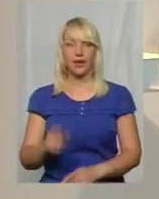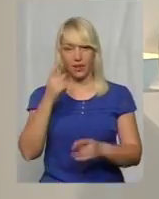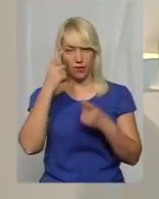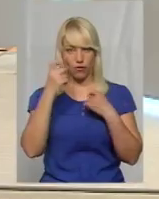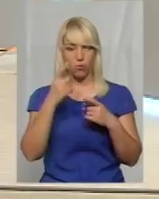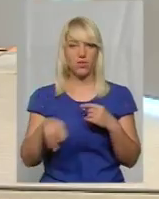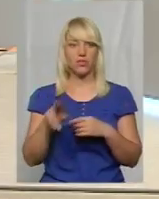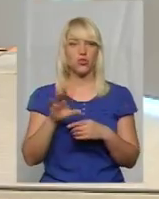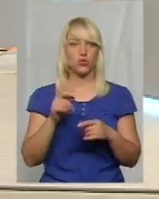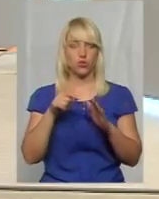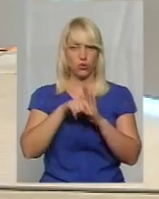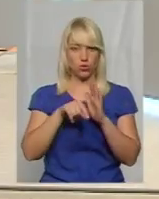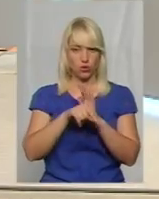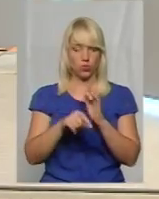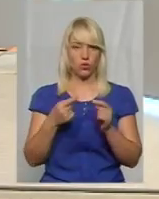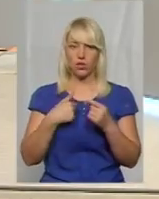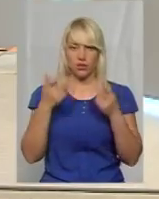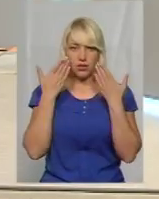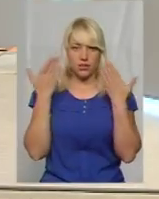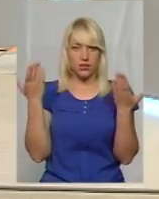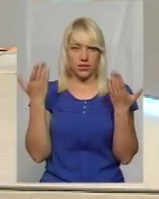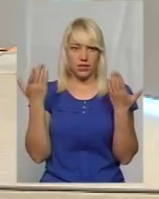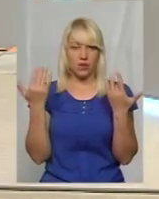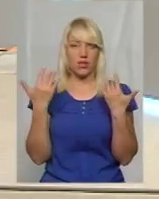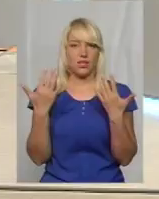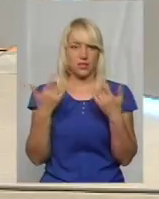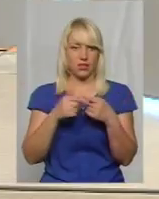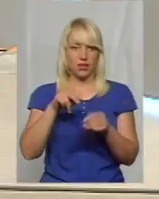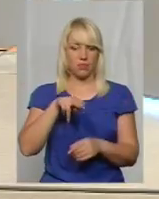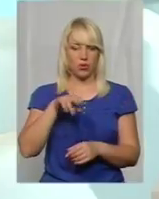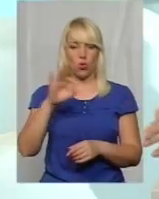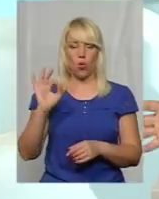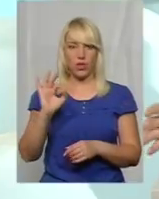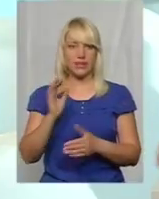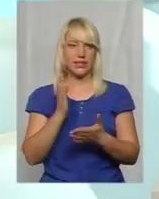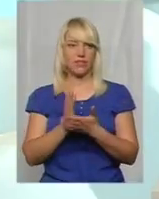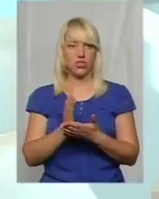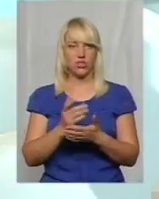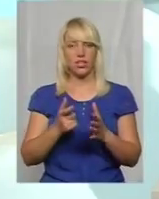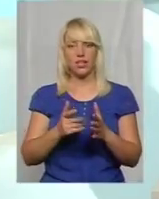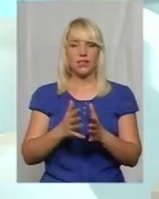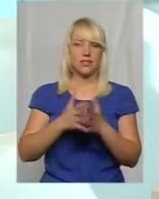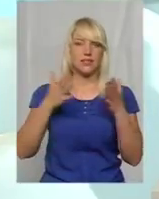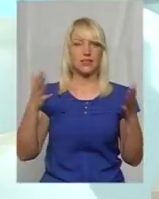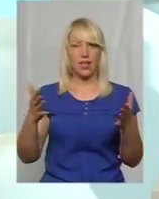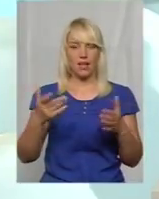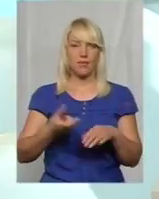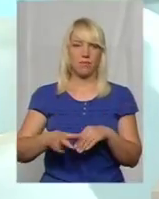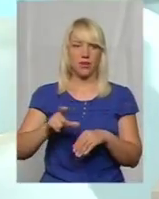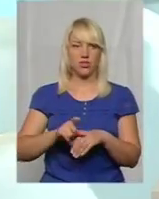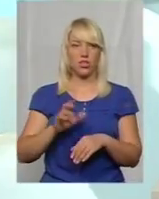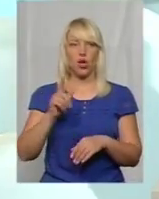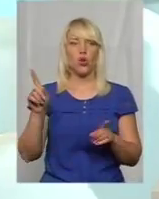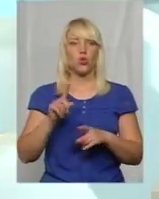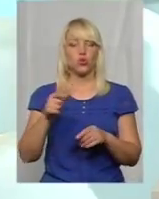Інформація стосовно цього, я не знаю, скажімо, наскільки там Петро Олексійович сьогодні там є одним з найбільших. Ну то, що Герега не є